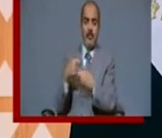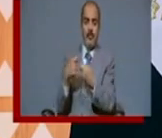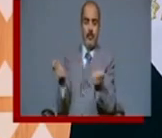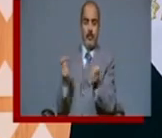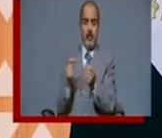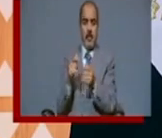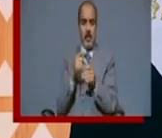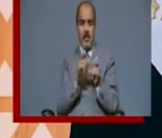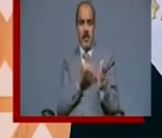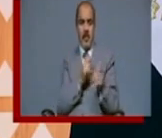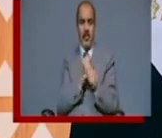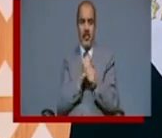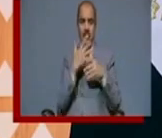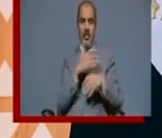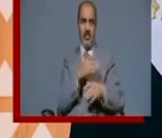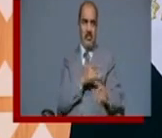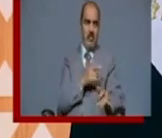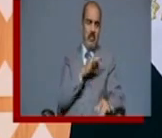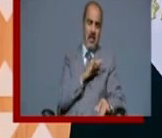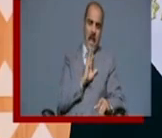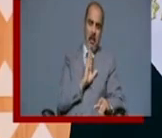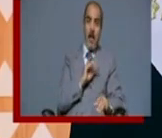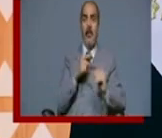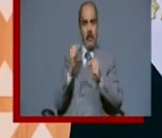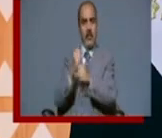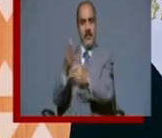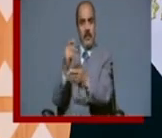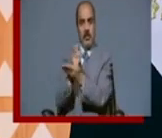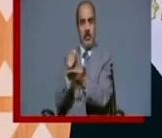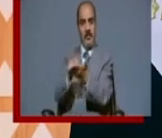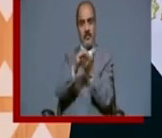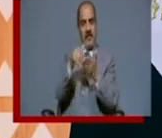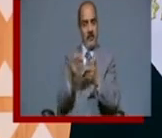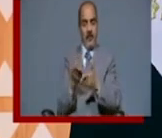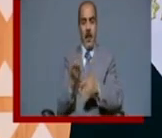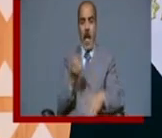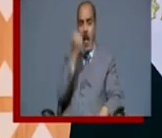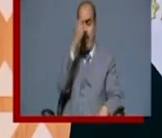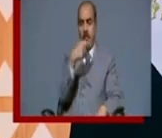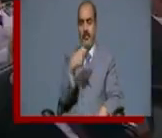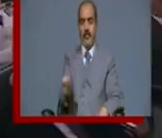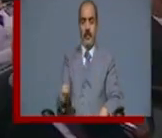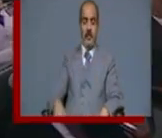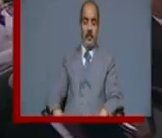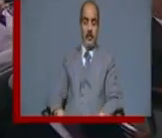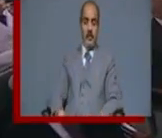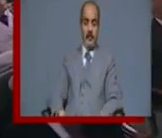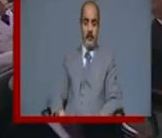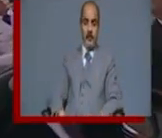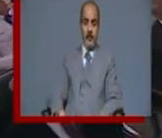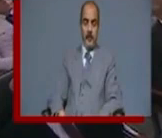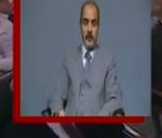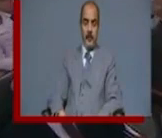الجنسين دي طبعا مهمه جدا طيب حضرتك نتكلم هنا في مصر وبالك في مساواه فعلا من بين الاجر